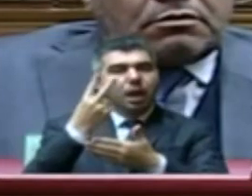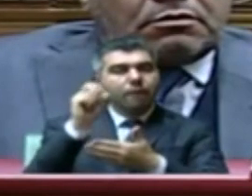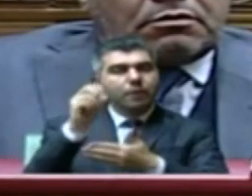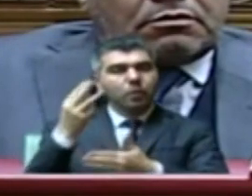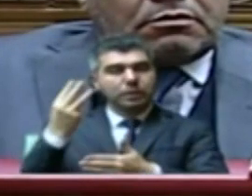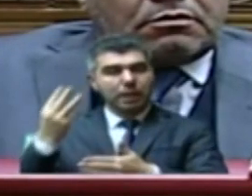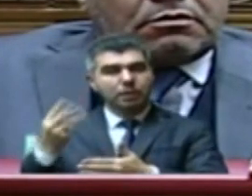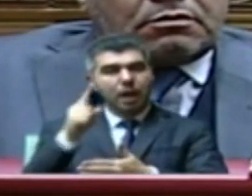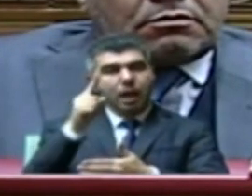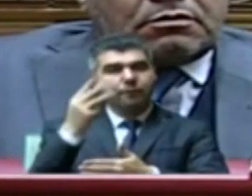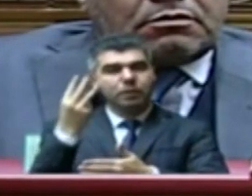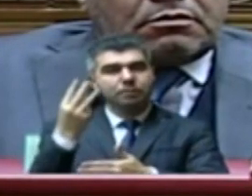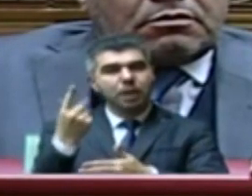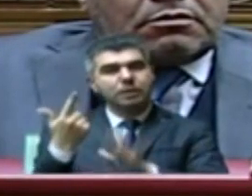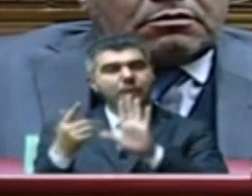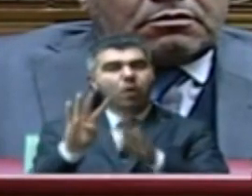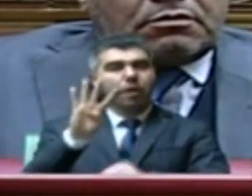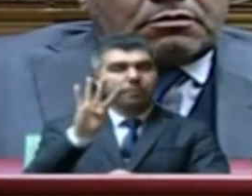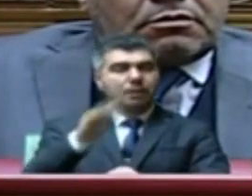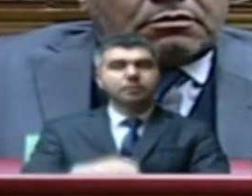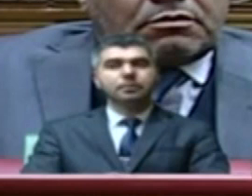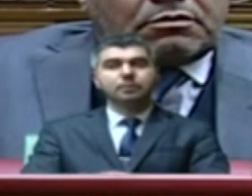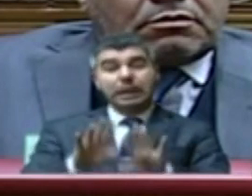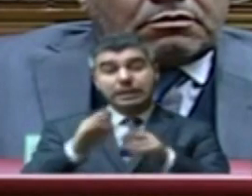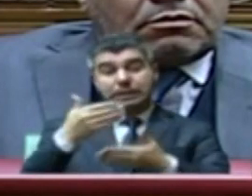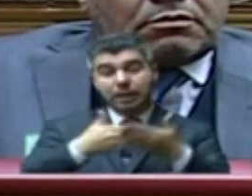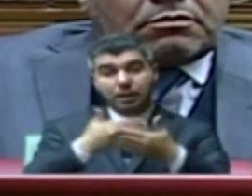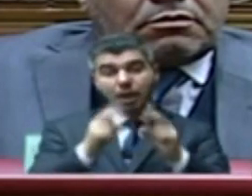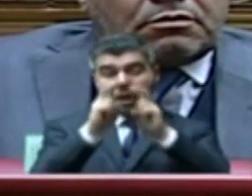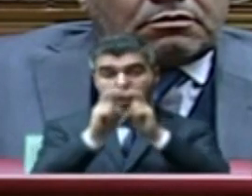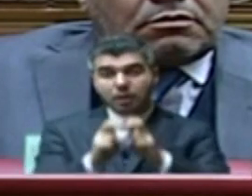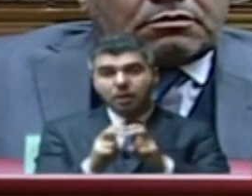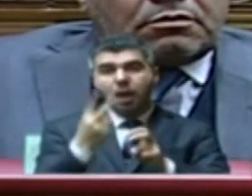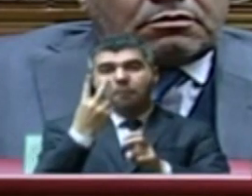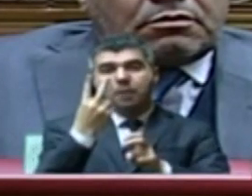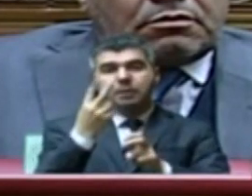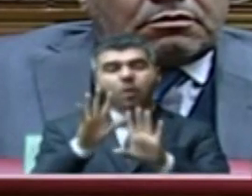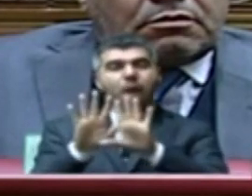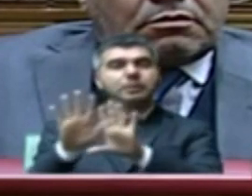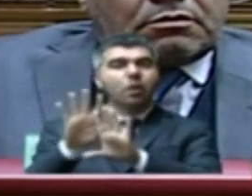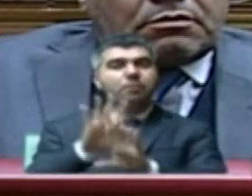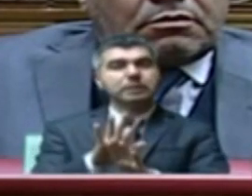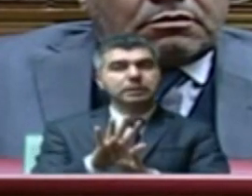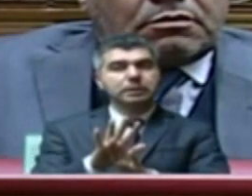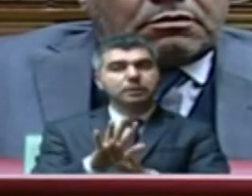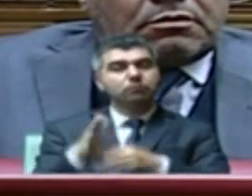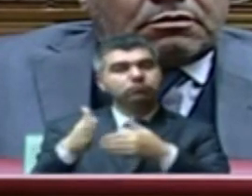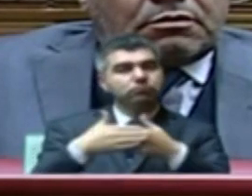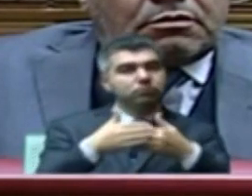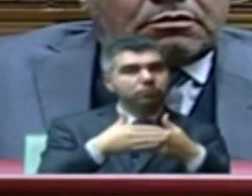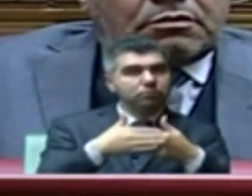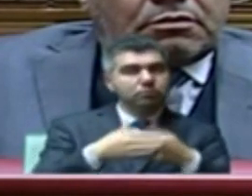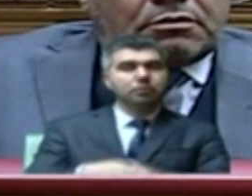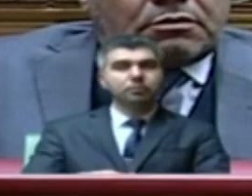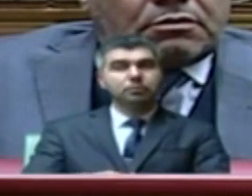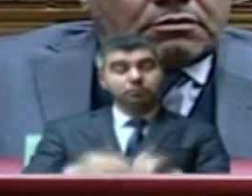كانت 1347، التقرير يتحدث عن تقليص ديالها في حدود 255 مؤسسة. ها بغناكم